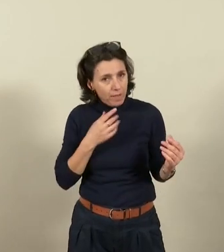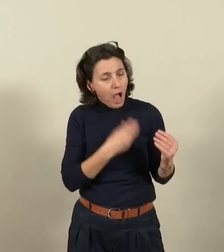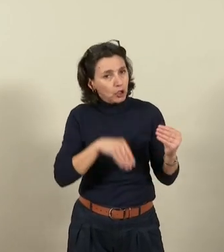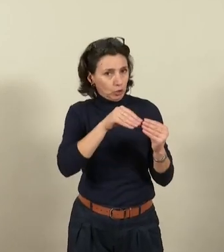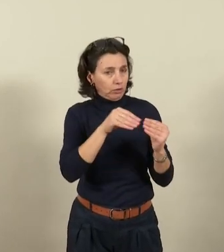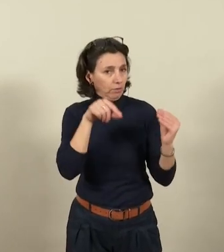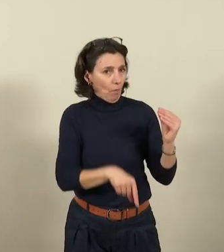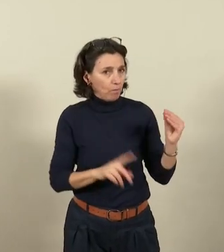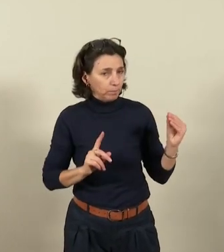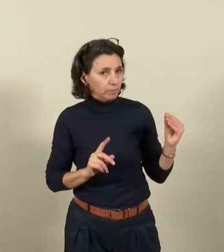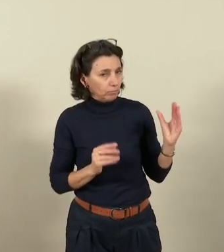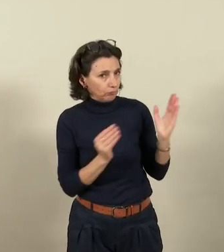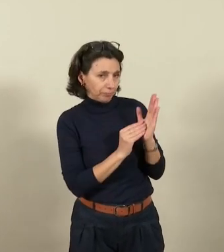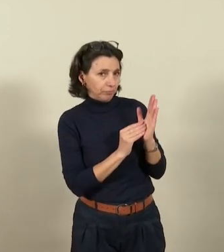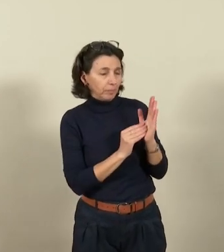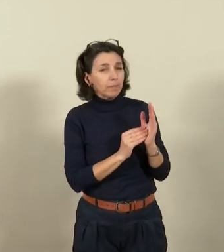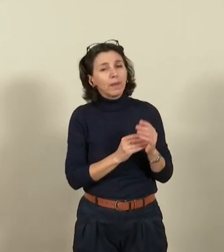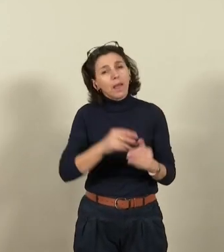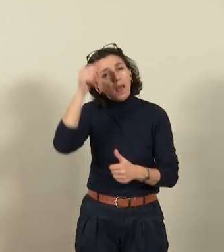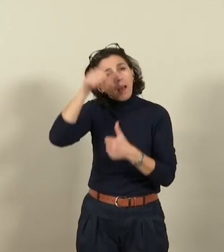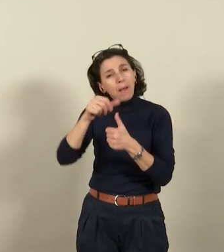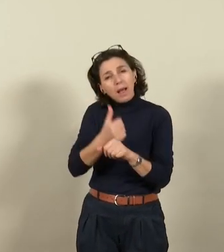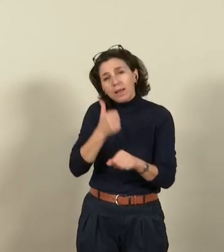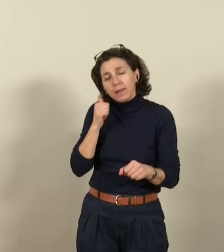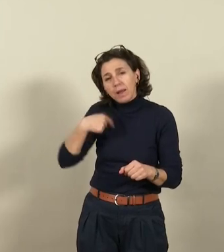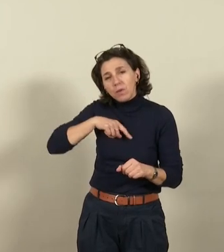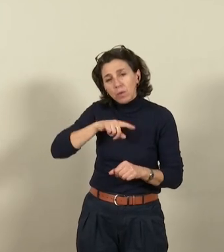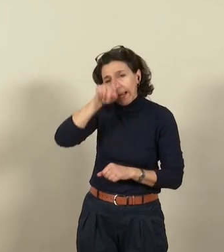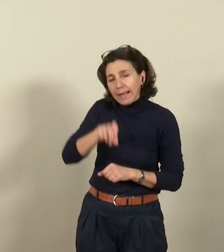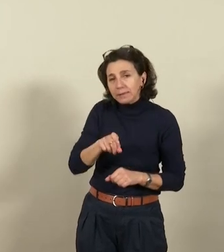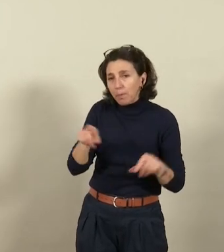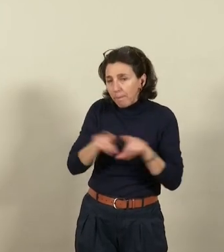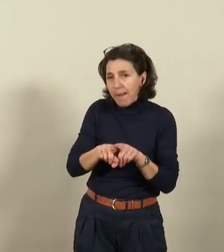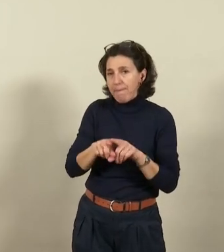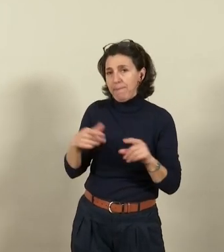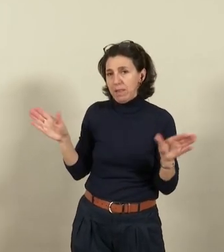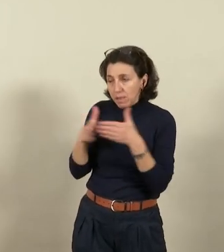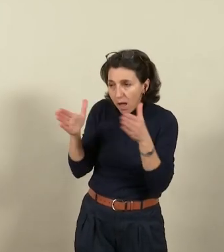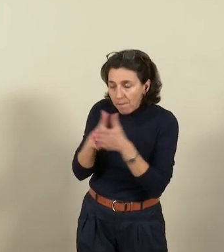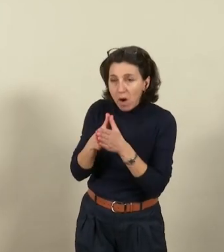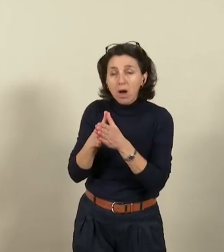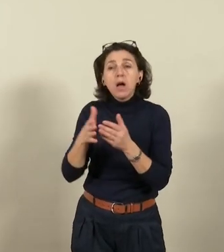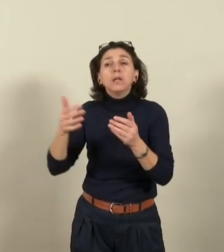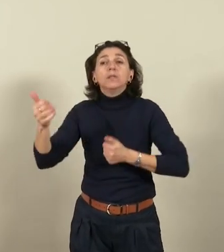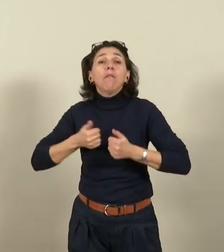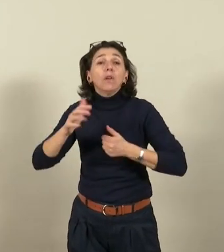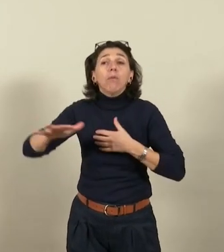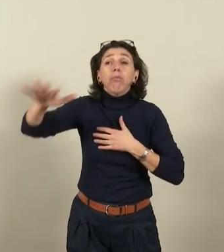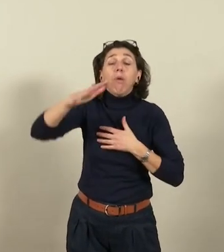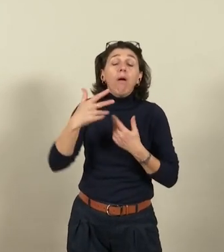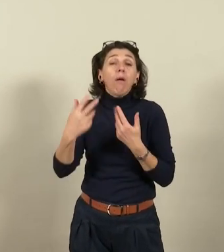je je rappelle que l'année dernière nous avions déjà posé cette question et la réponse qui nous avait été faite par les services est la